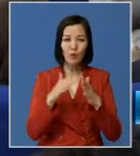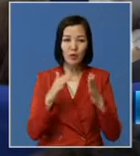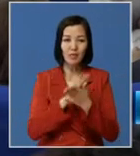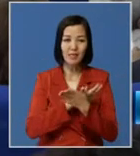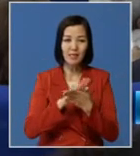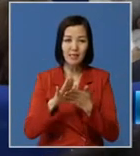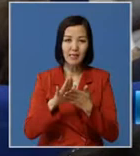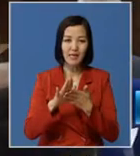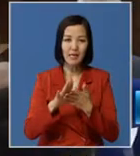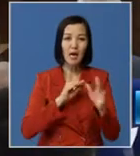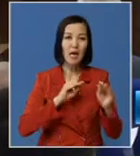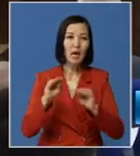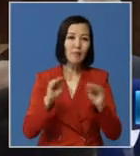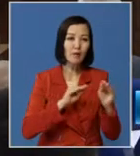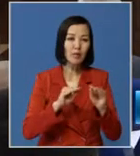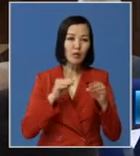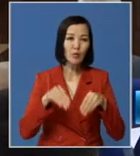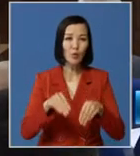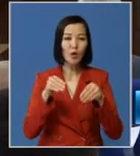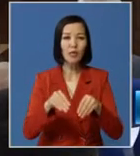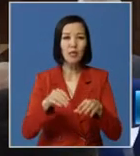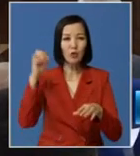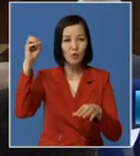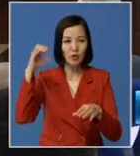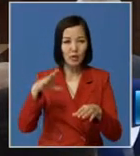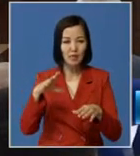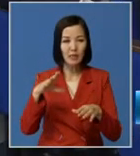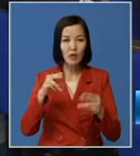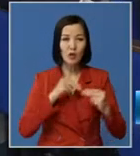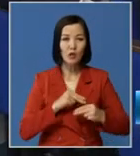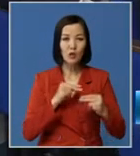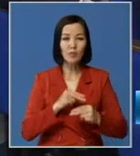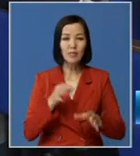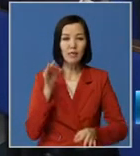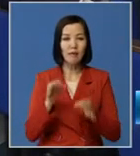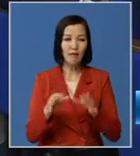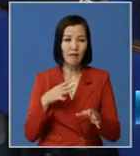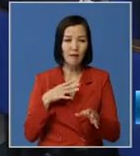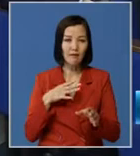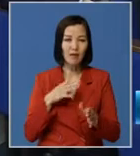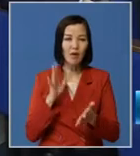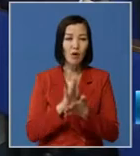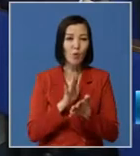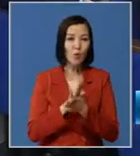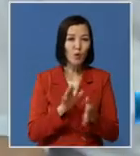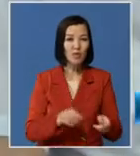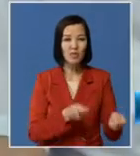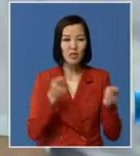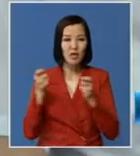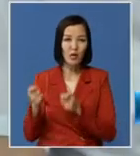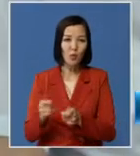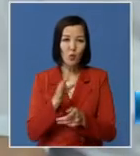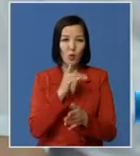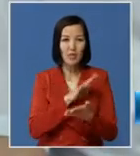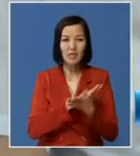қабатты үйлердің санитарлық тазалық, абаттандыру және көгалдандыру, жақсандыру жұмыстарының барысы талқыланды. Яғни,